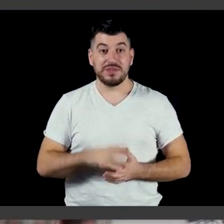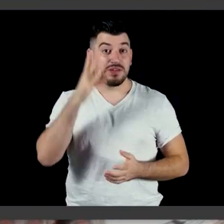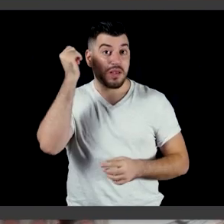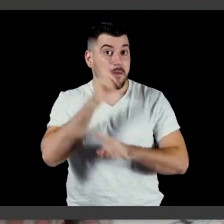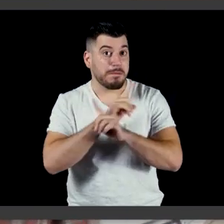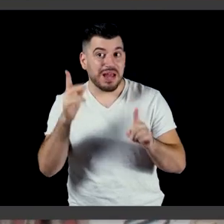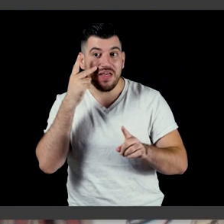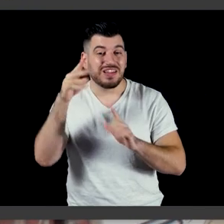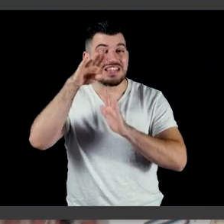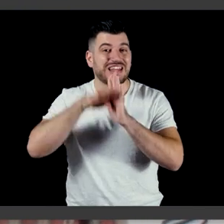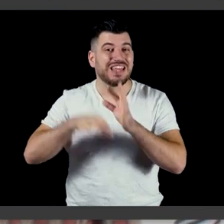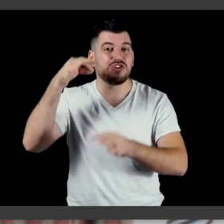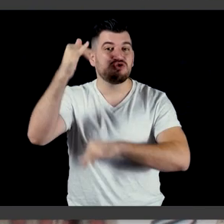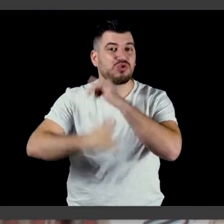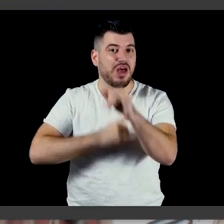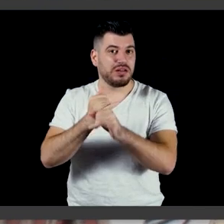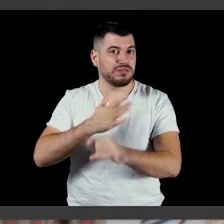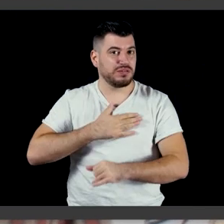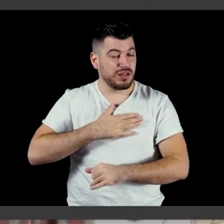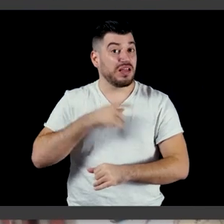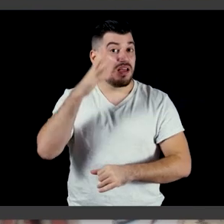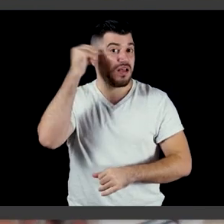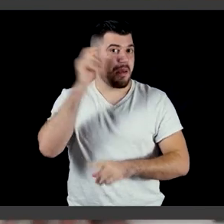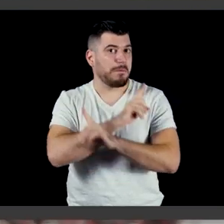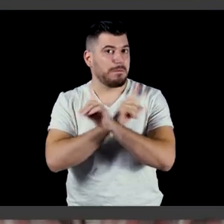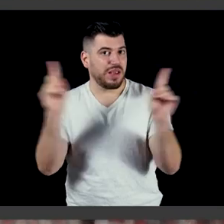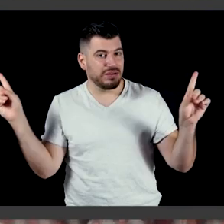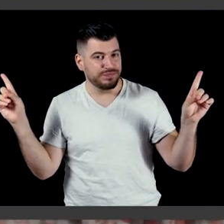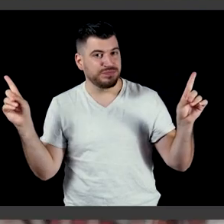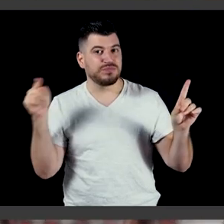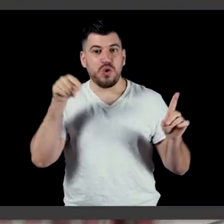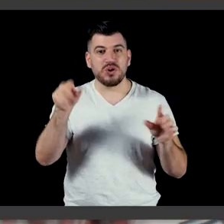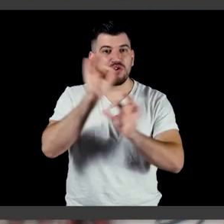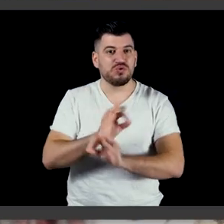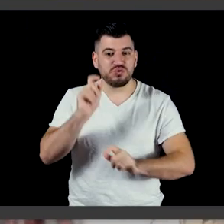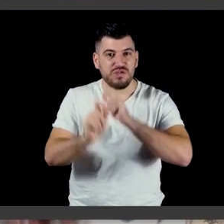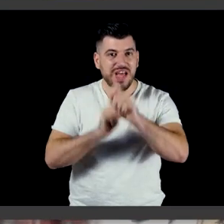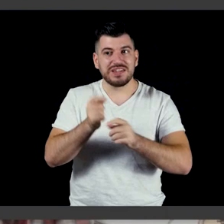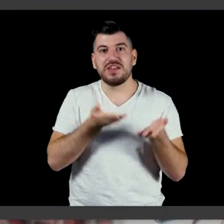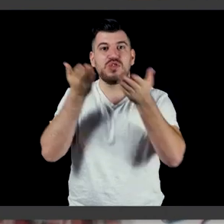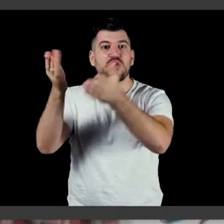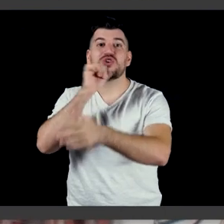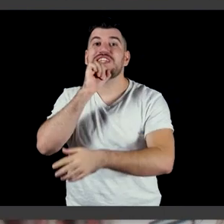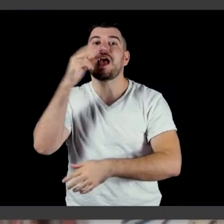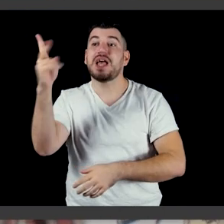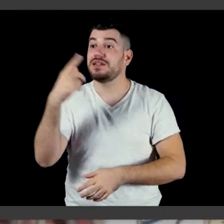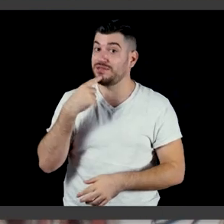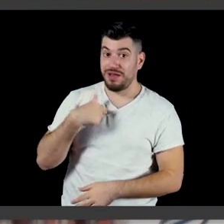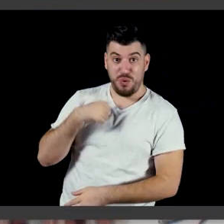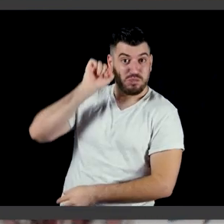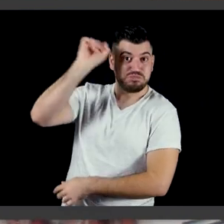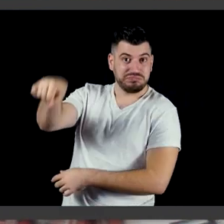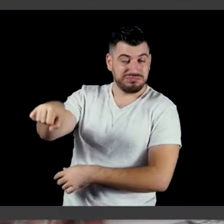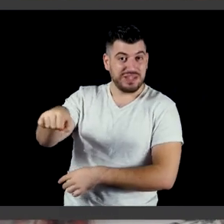τη συνταγή στο site μου axpetrizix.com. Μην ξεχάσετε να, μόλις το ετοιμάσετε, να το πάτε στη γιαγιά σας για να της πείτε δεν σε χάλασε που κάνω καλύτερη